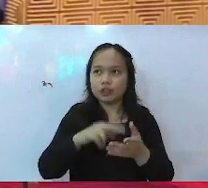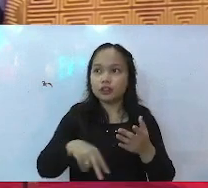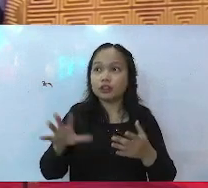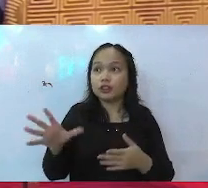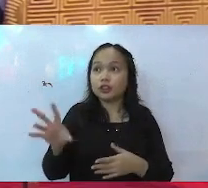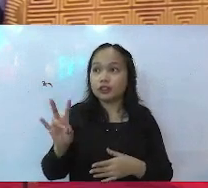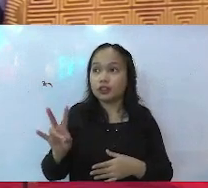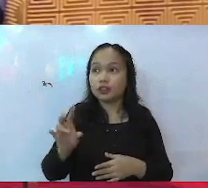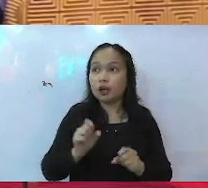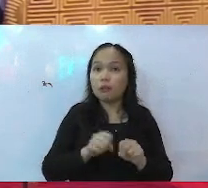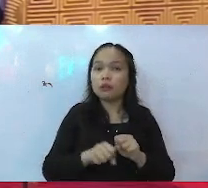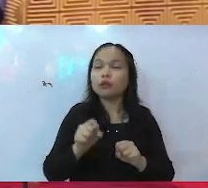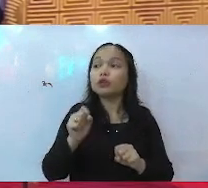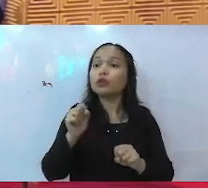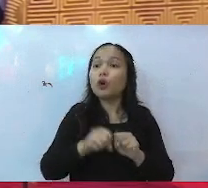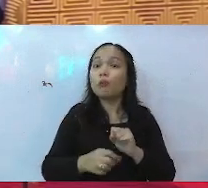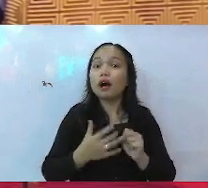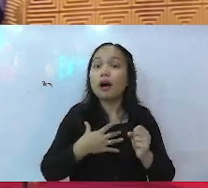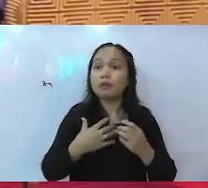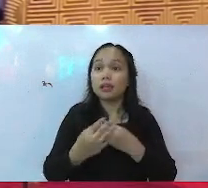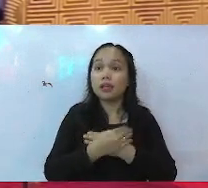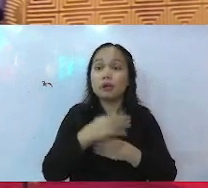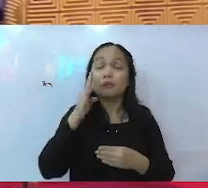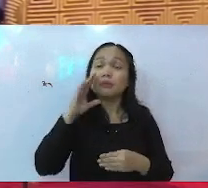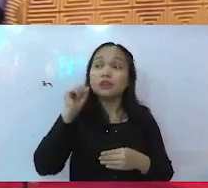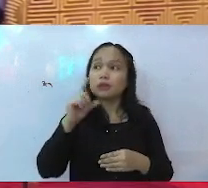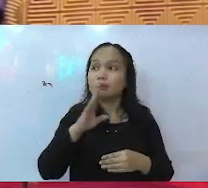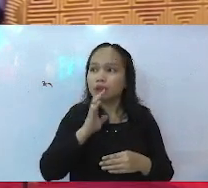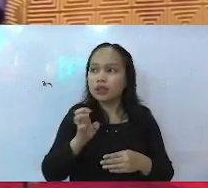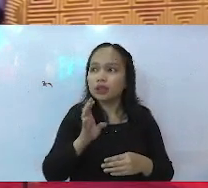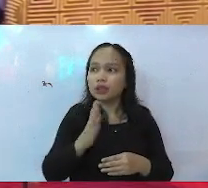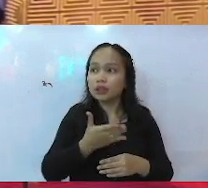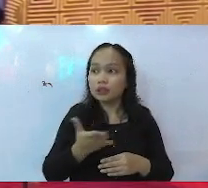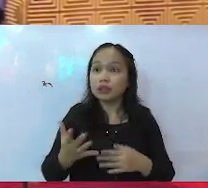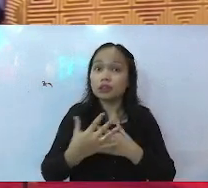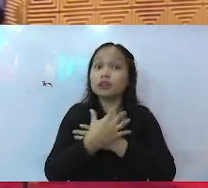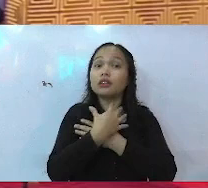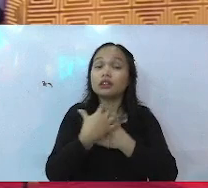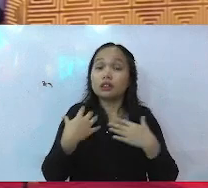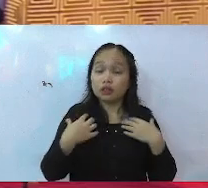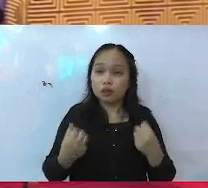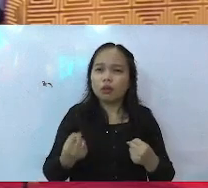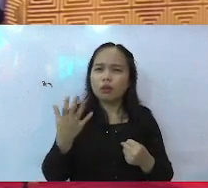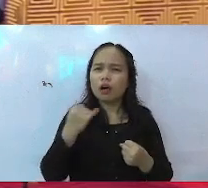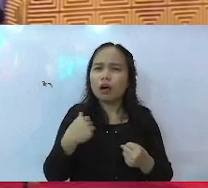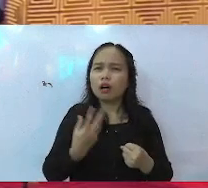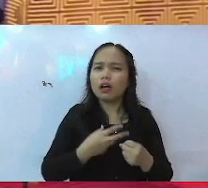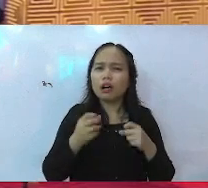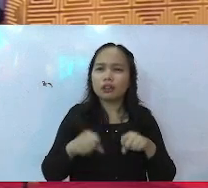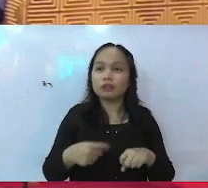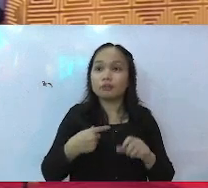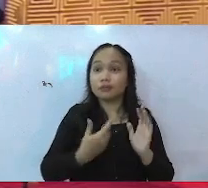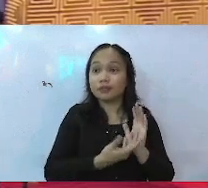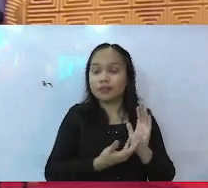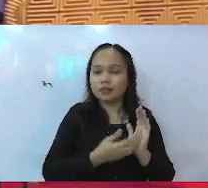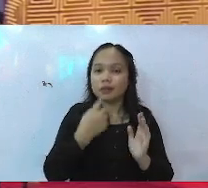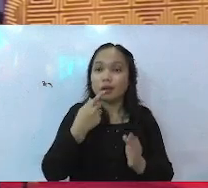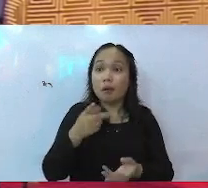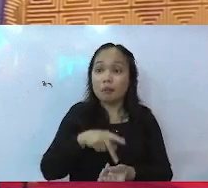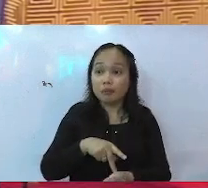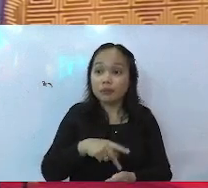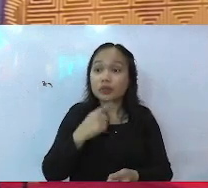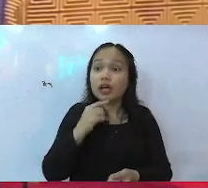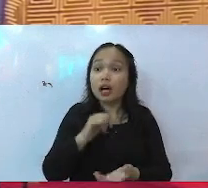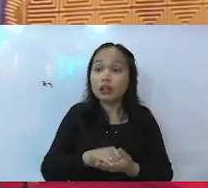My Beloved brethren be Ye steadfast kaya ganun na lang k in-emphasize dito ni Apostol Paul na